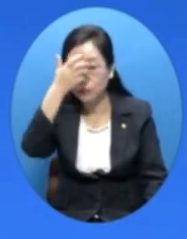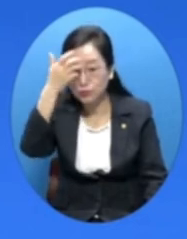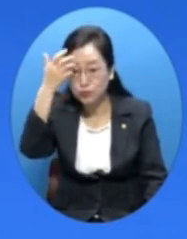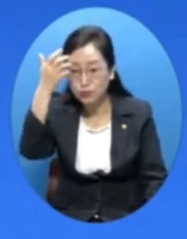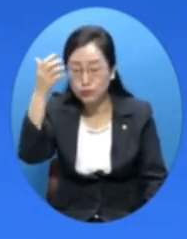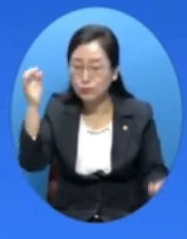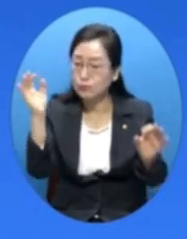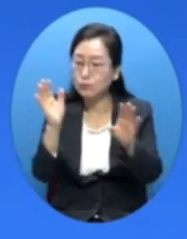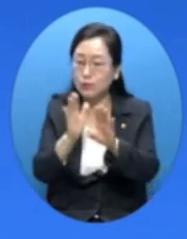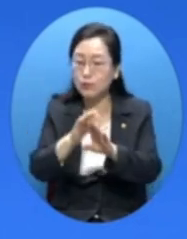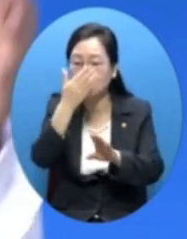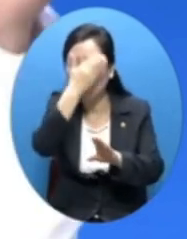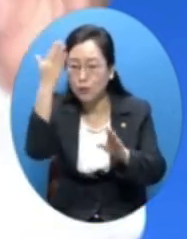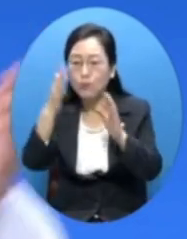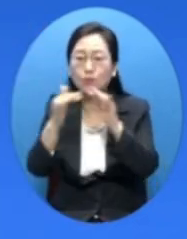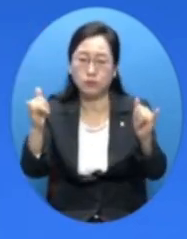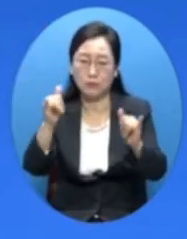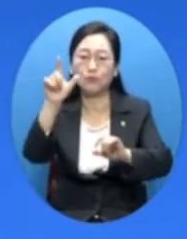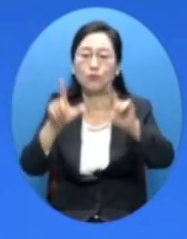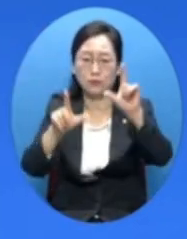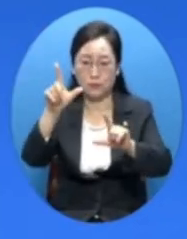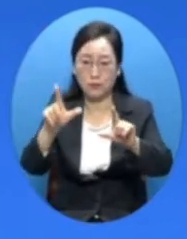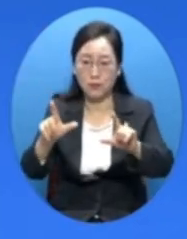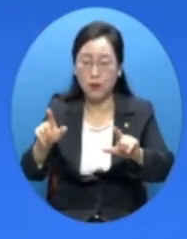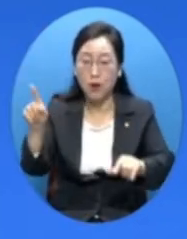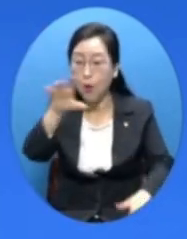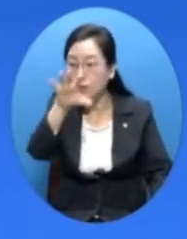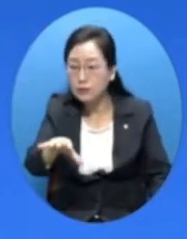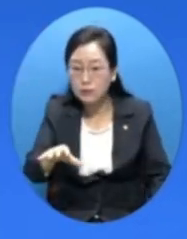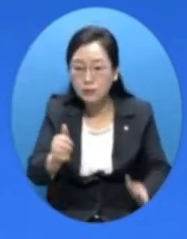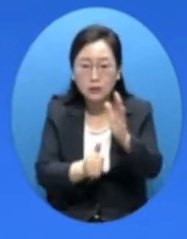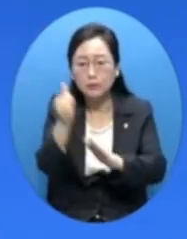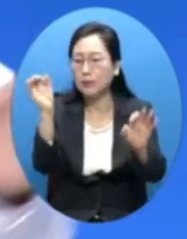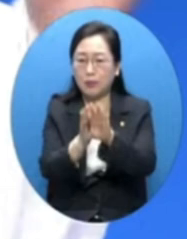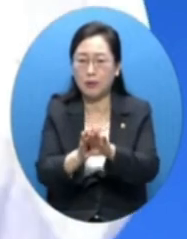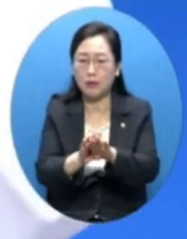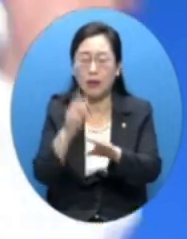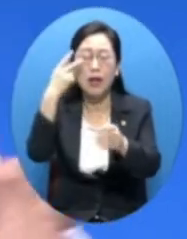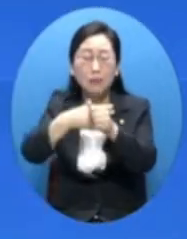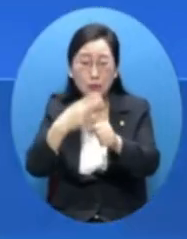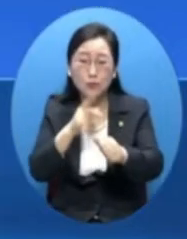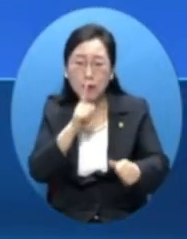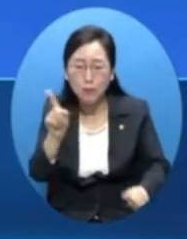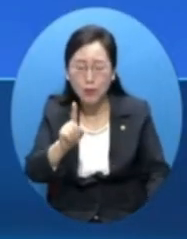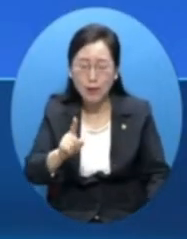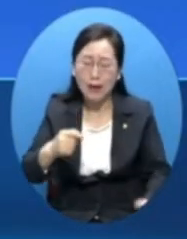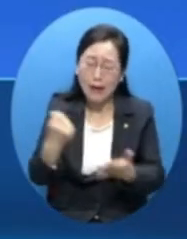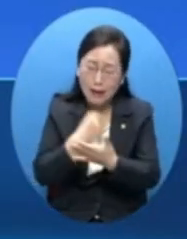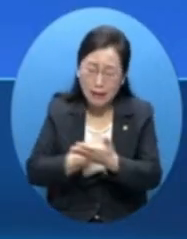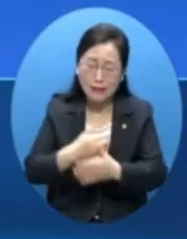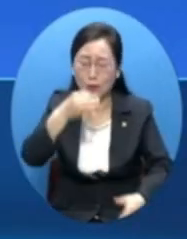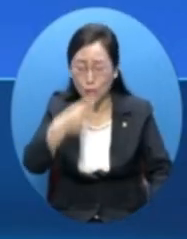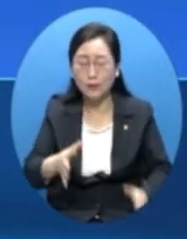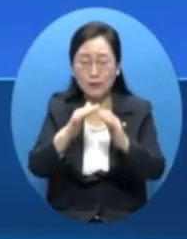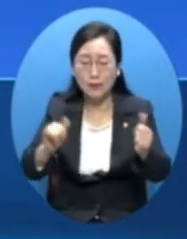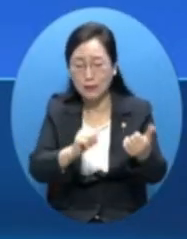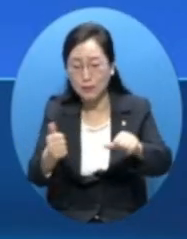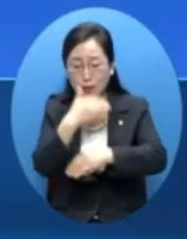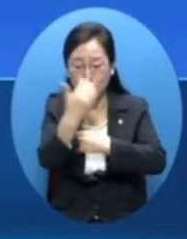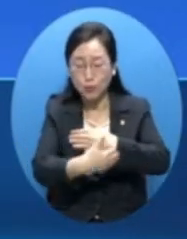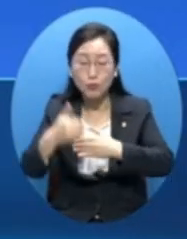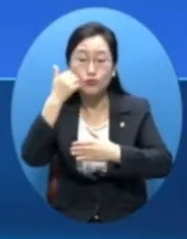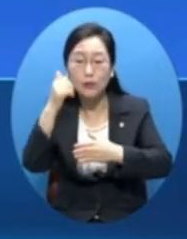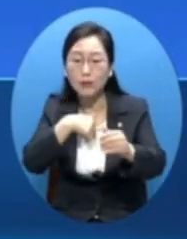청년들의 모습입니다. 그 어디에 소리가 참 희망을 찾을 수가 있습니까? 사도바울이 탄식합니다. 오라 나는 곤고한 사람이로다. 이 사망의 몸에서 누가